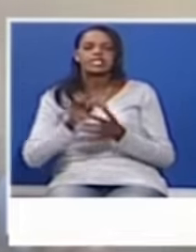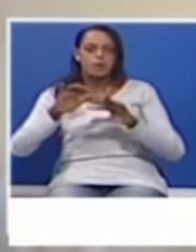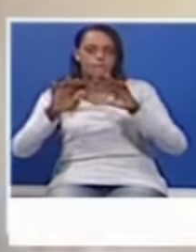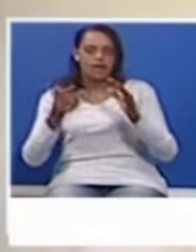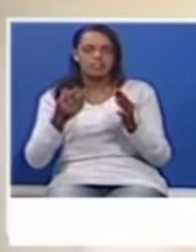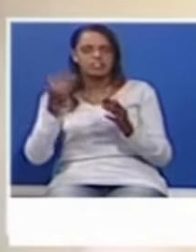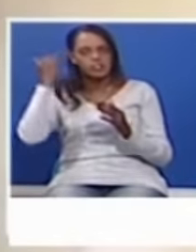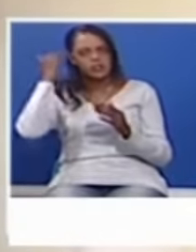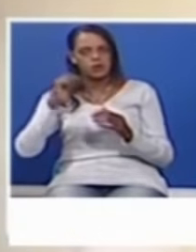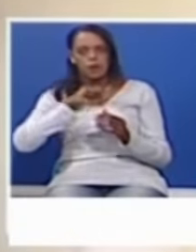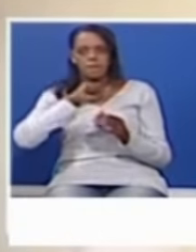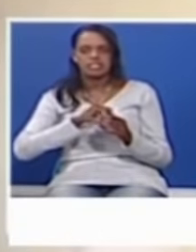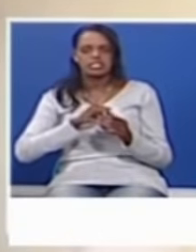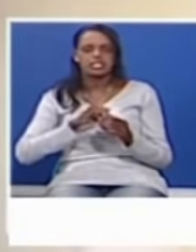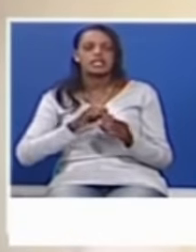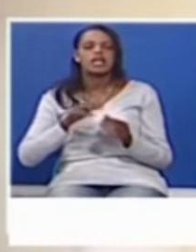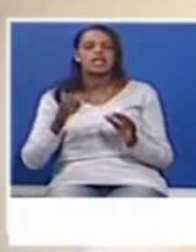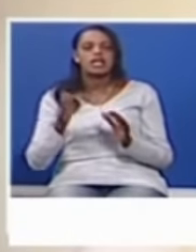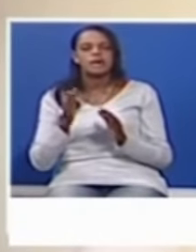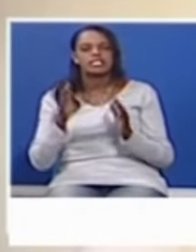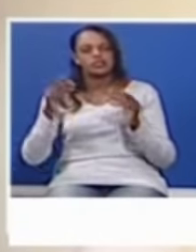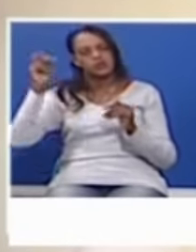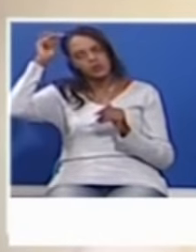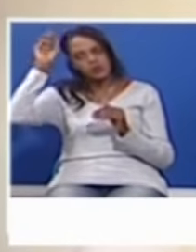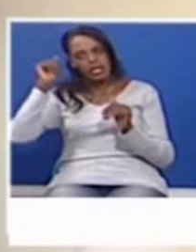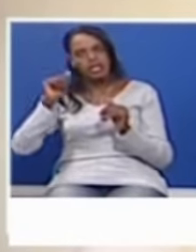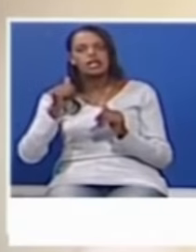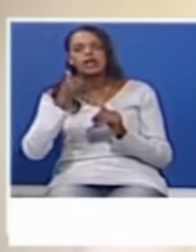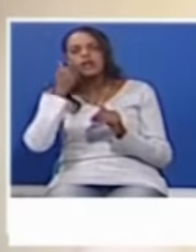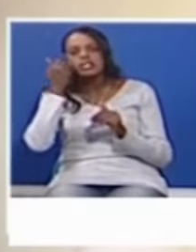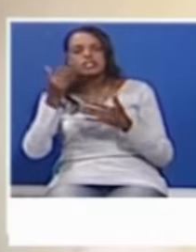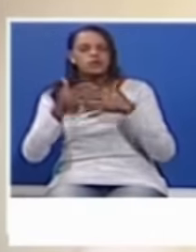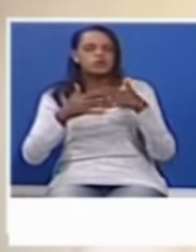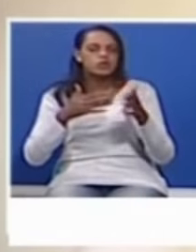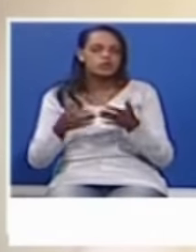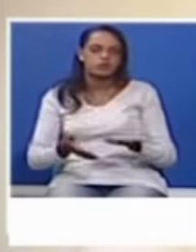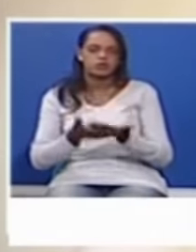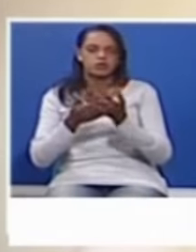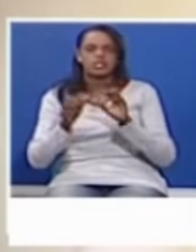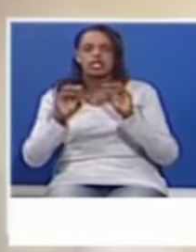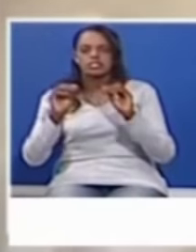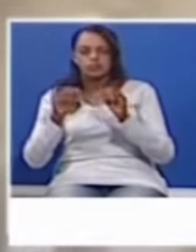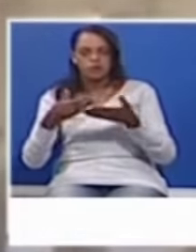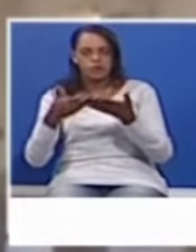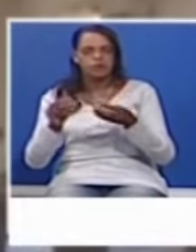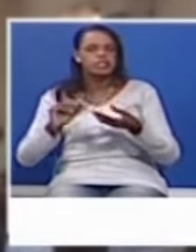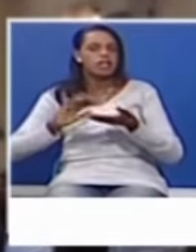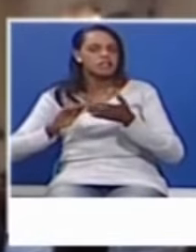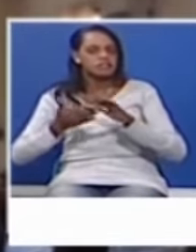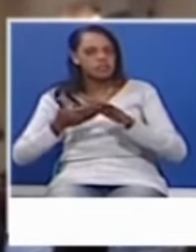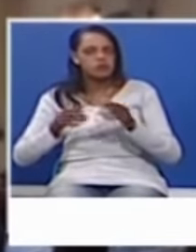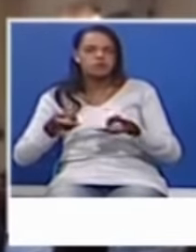እውን ኤርትራውያን መንእሰያት ንብርቲ ጁባ ዕላማ ዝገበረ ዓውደ ዘተ ኣብ ዕለታዊ ስርሖም ዝሕግዞም ኣስተምህሮ ንምሃብን ሓድሕዳዊ